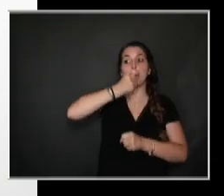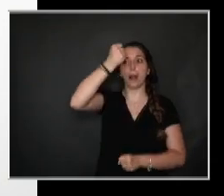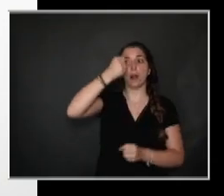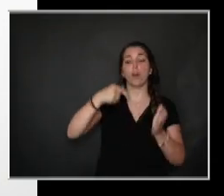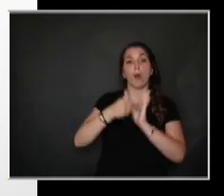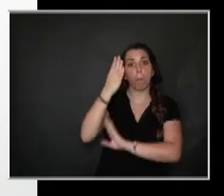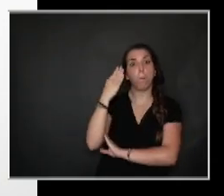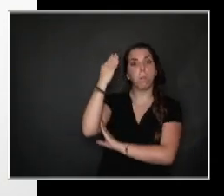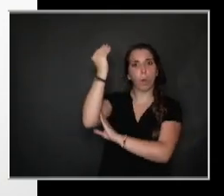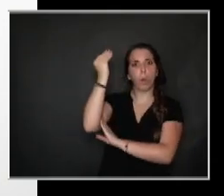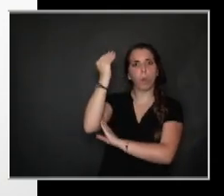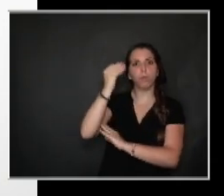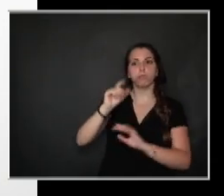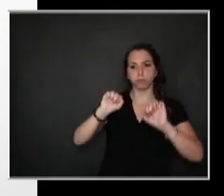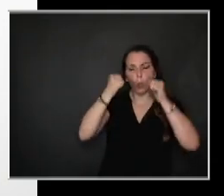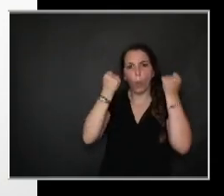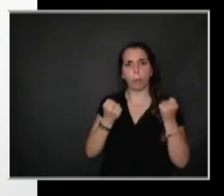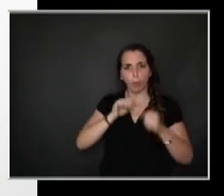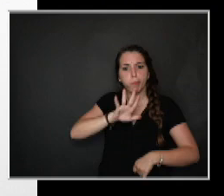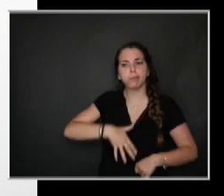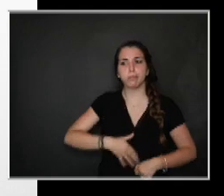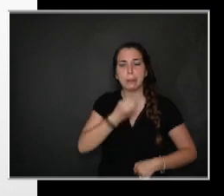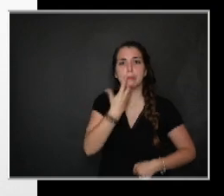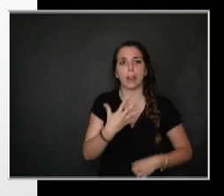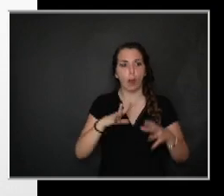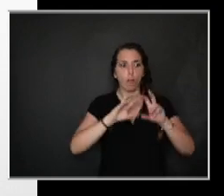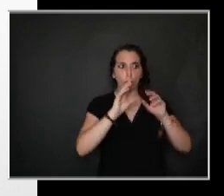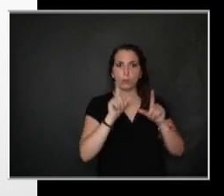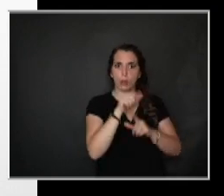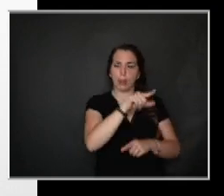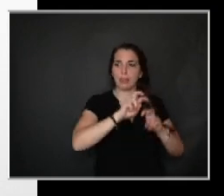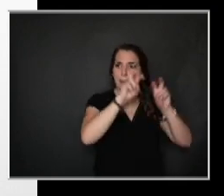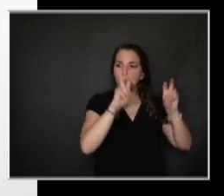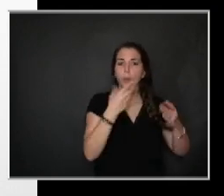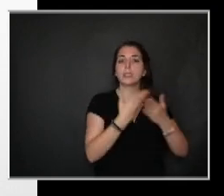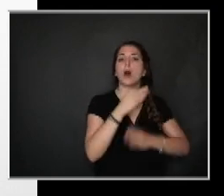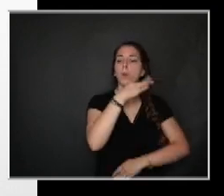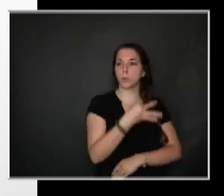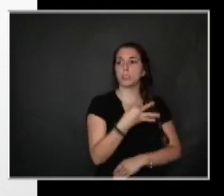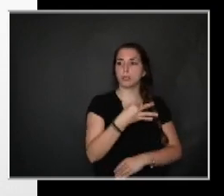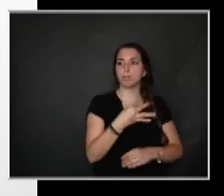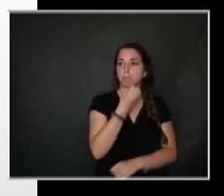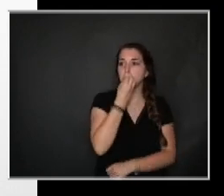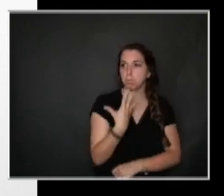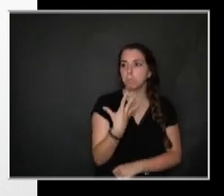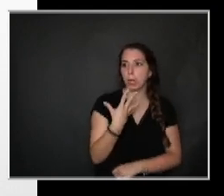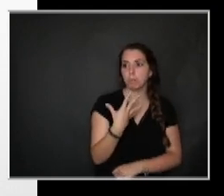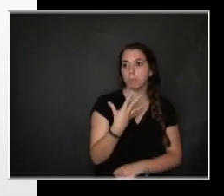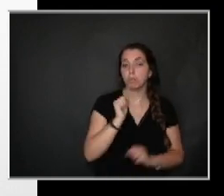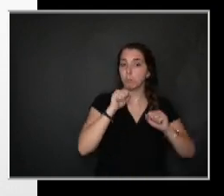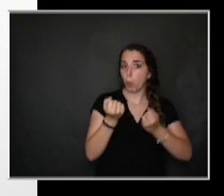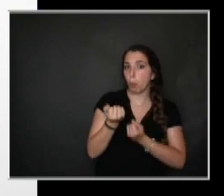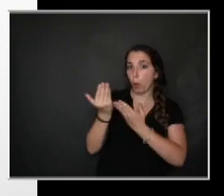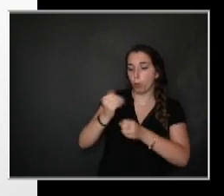quelqu'un de très compétent, dont la formation est assurée, c'est quelque chose qu'on peut